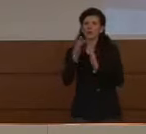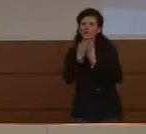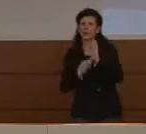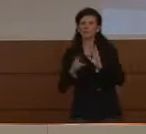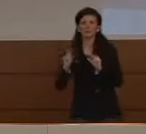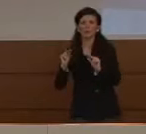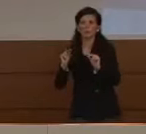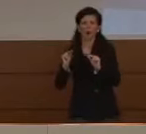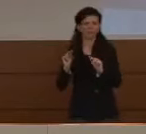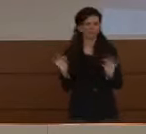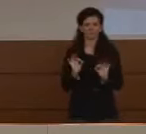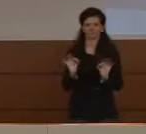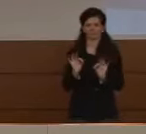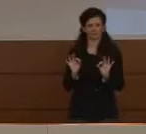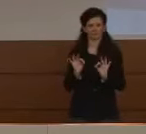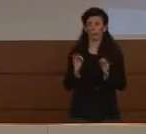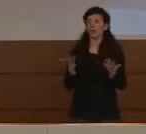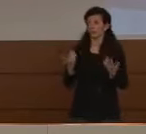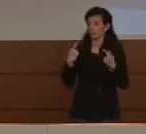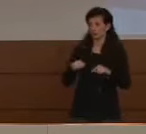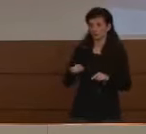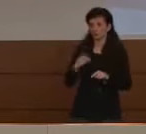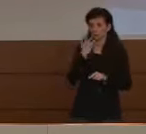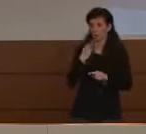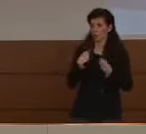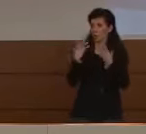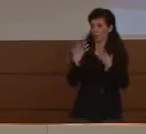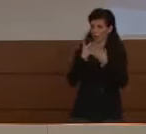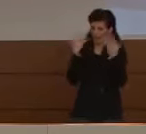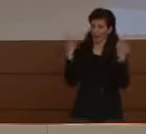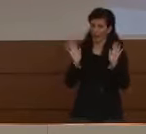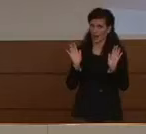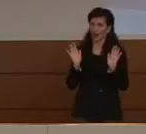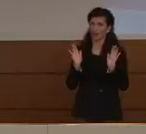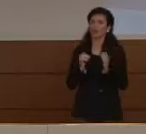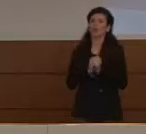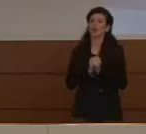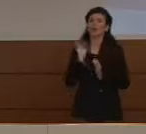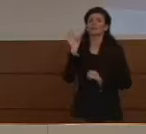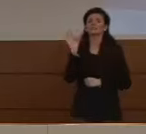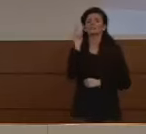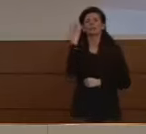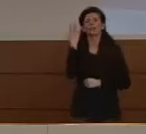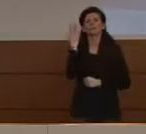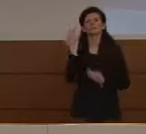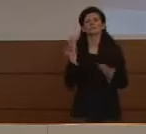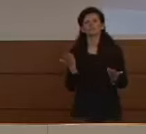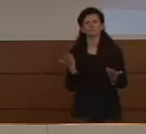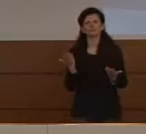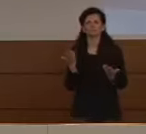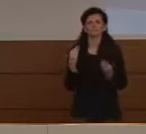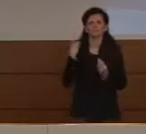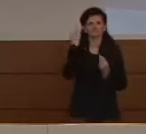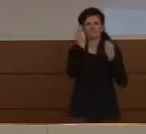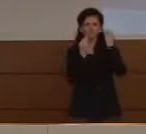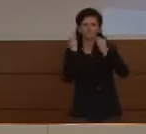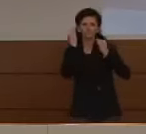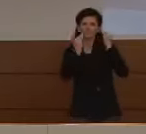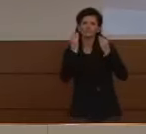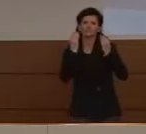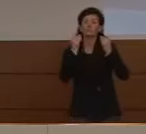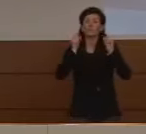anche su questo è bene essere chiari se invece si inizia a ragionare in termini di ciò che possa accadere